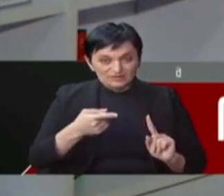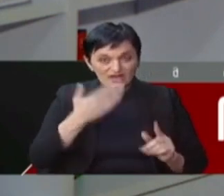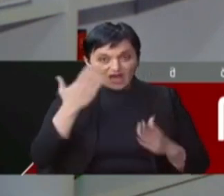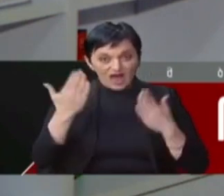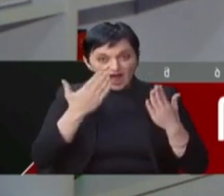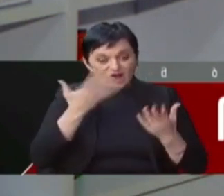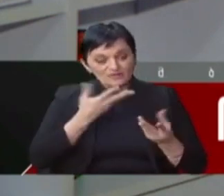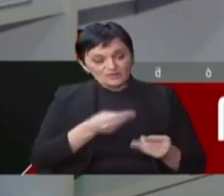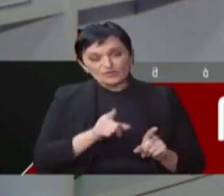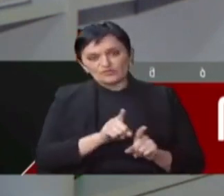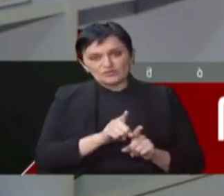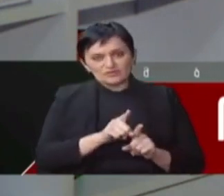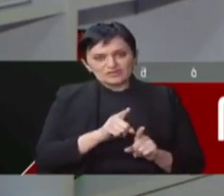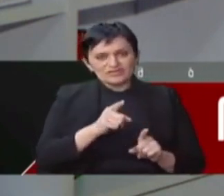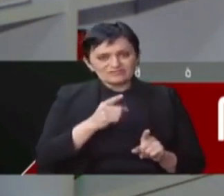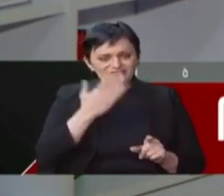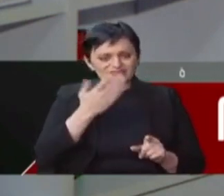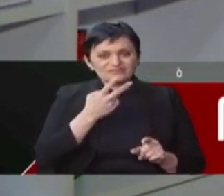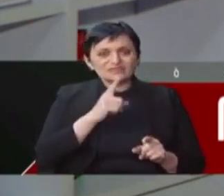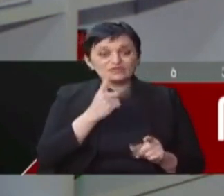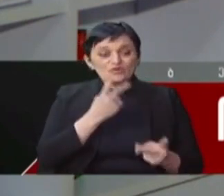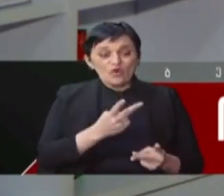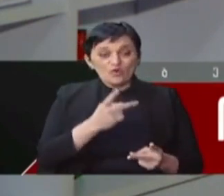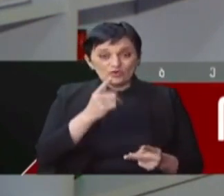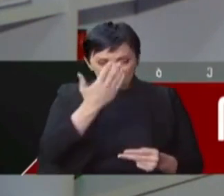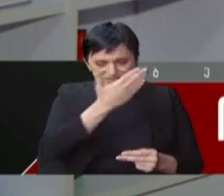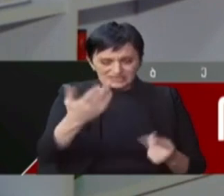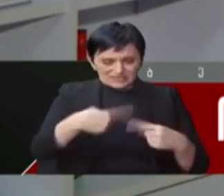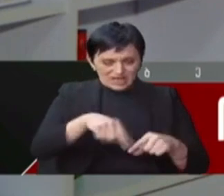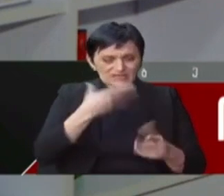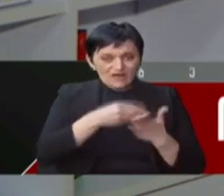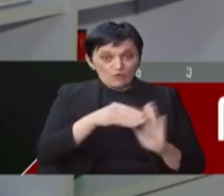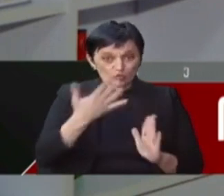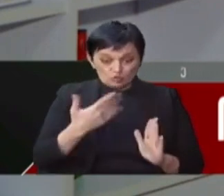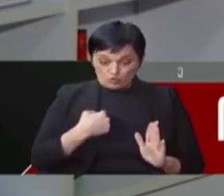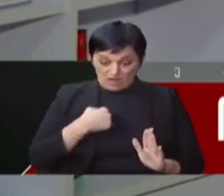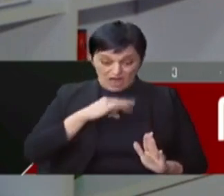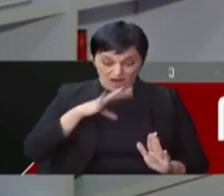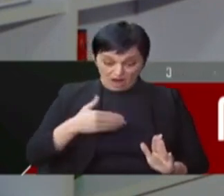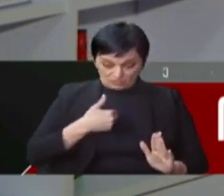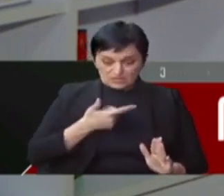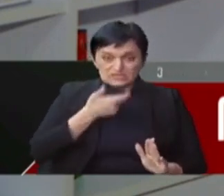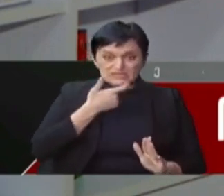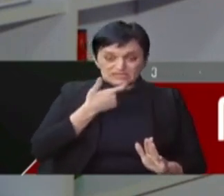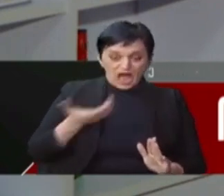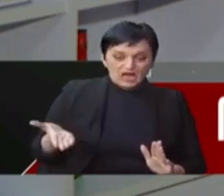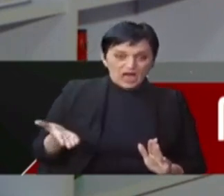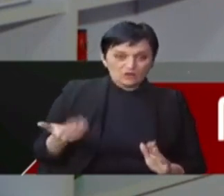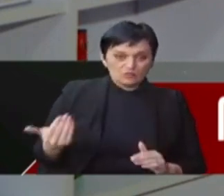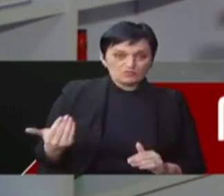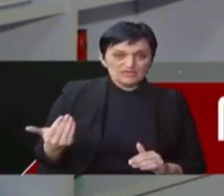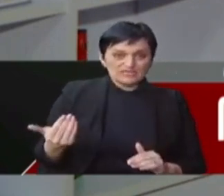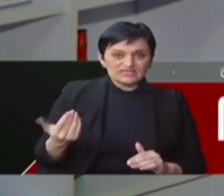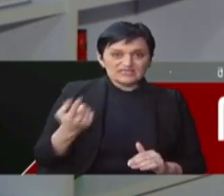საკუთარ ამომრჩეველს, ისე ზოგადად საზოგადოებას, რომ აი მე თუ არ ამირჩევთ, მე თუ არ ვიქნები, აგერ ბატონო, ეს მიხეილ სააკაშვილი და მისი